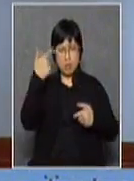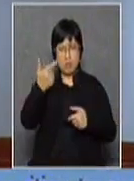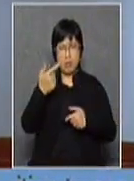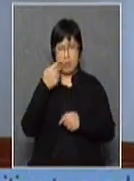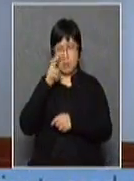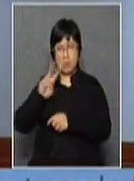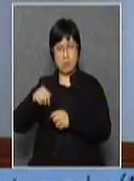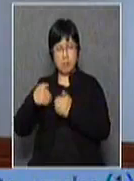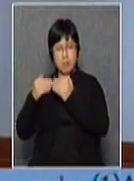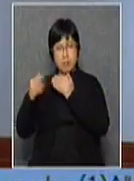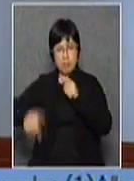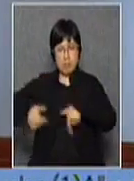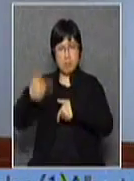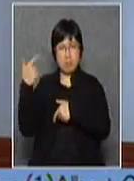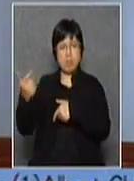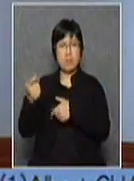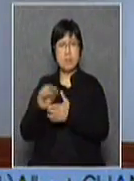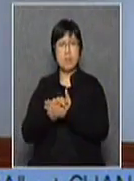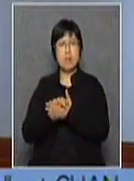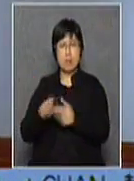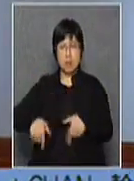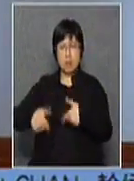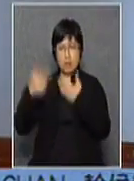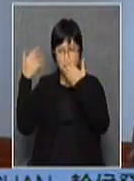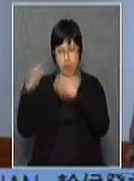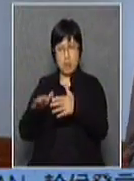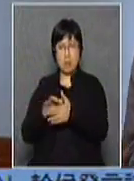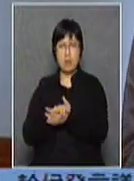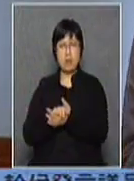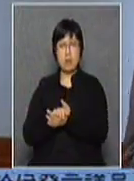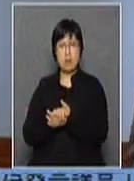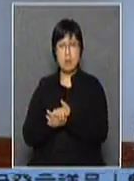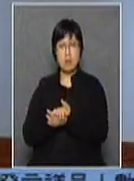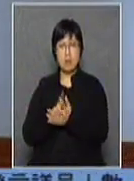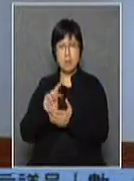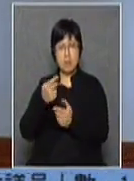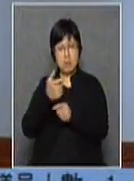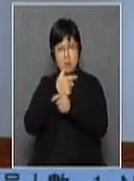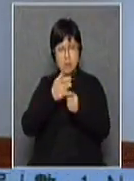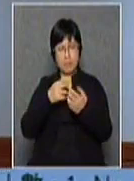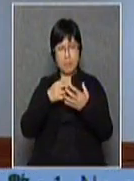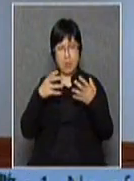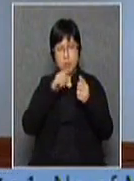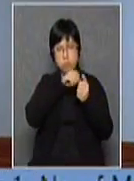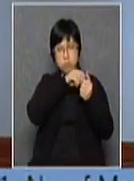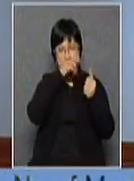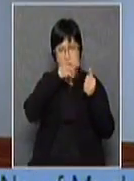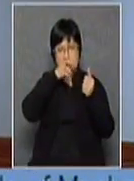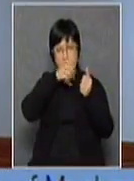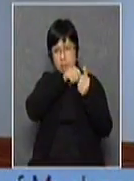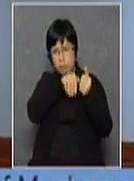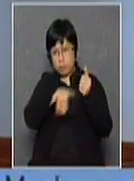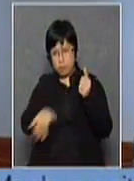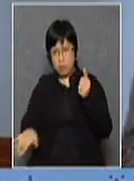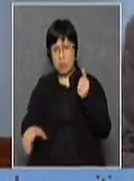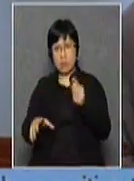嘥咁多錢，嘥咗咁多錢之後形成嘅經濟規模嘅滴漏效應去救人。